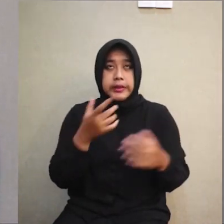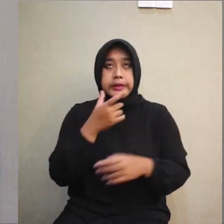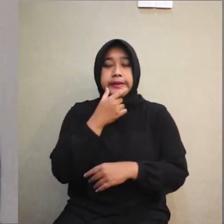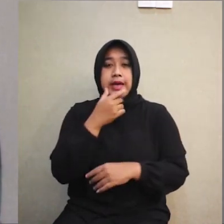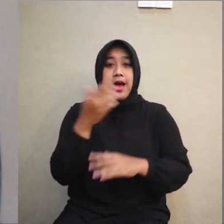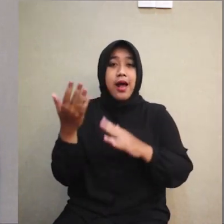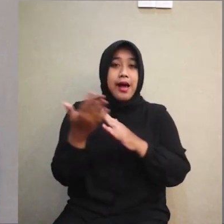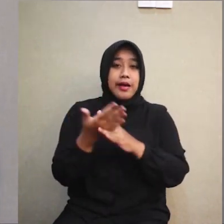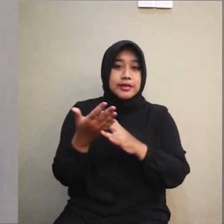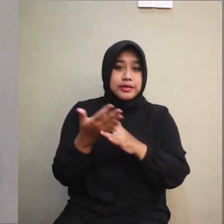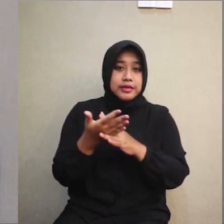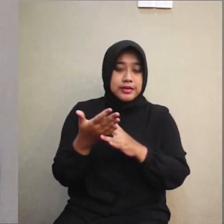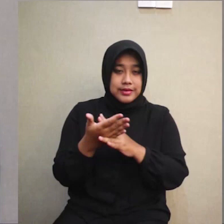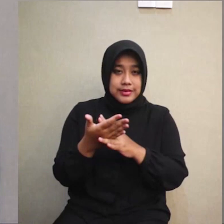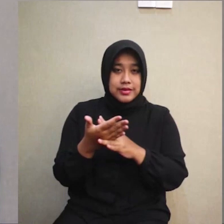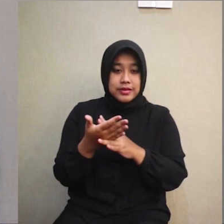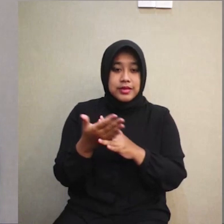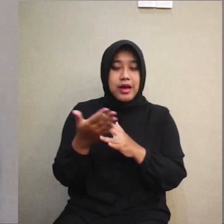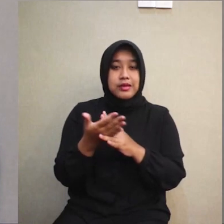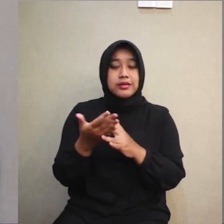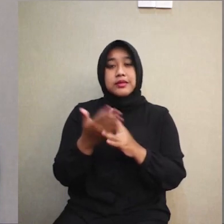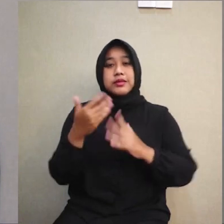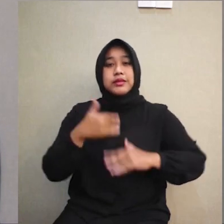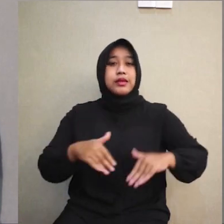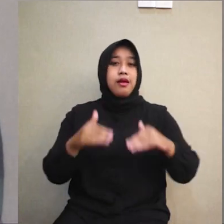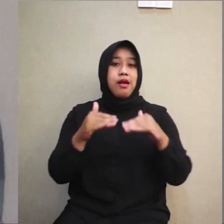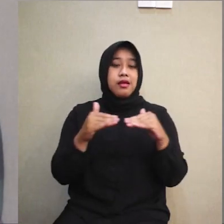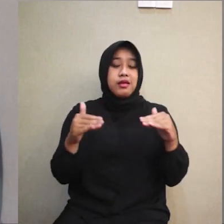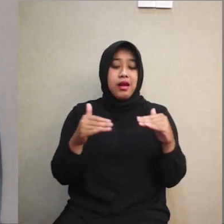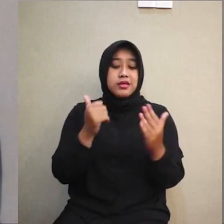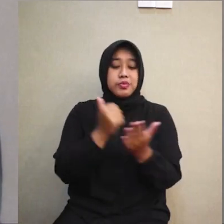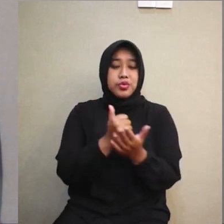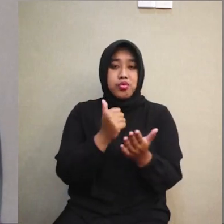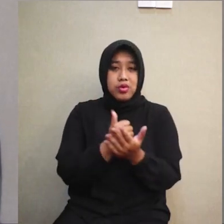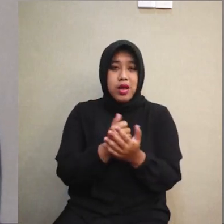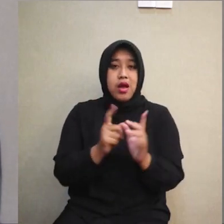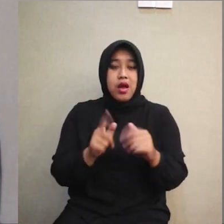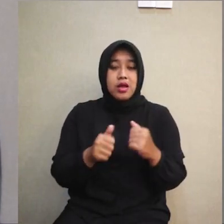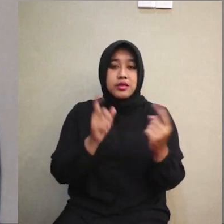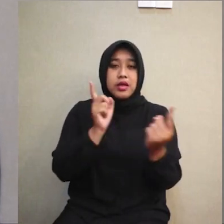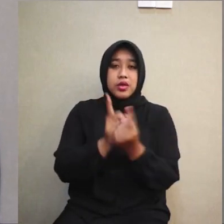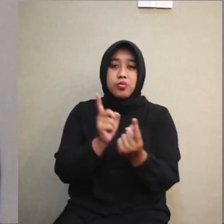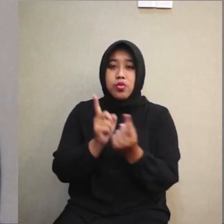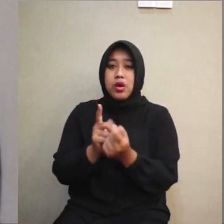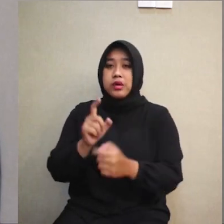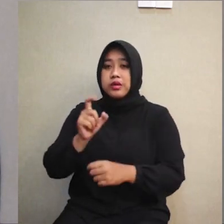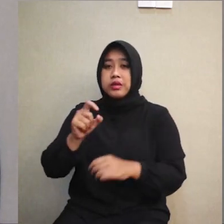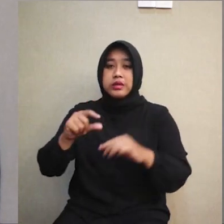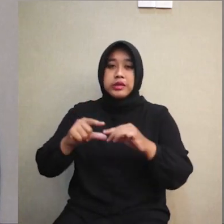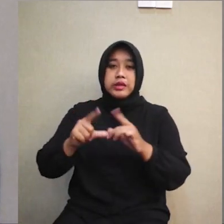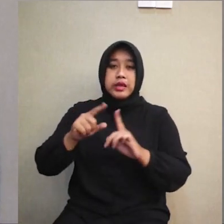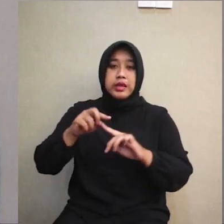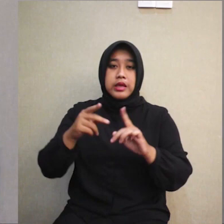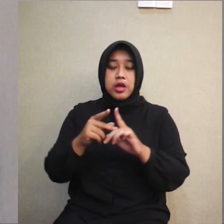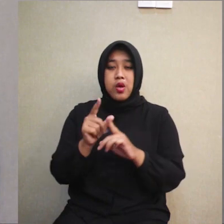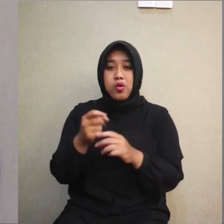akses keadilan itu sendiri sebenarnya dari temuan-temuan chat tahu mengkonfirmasi